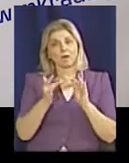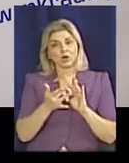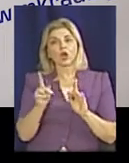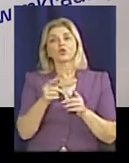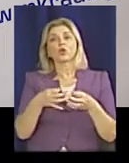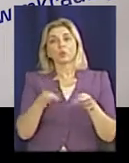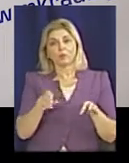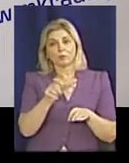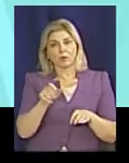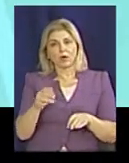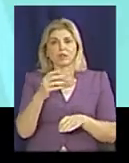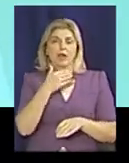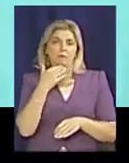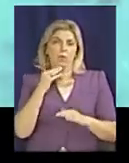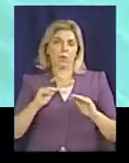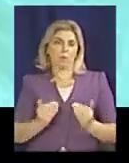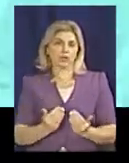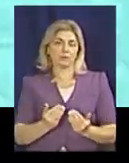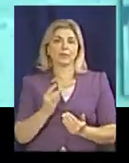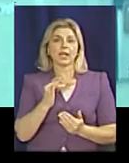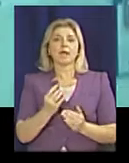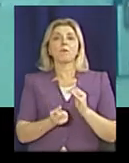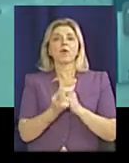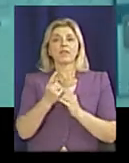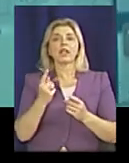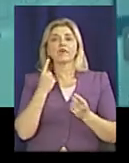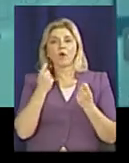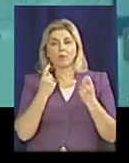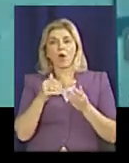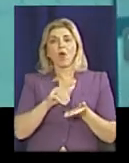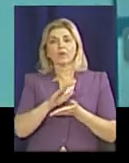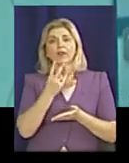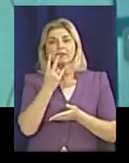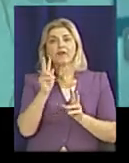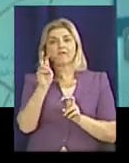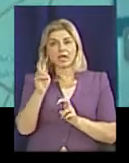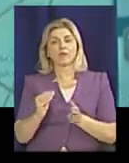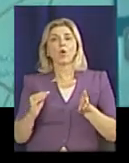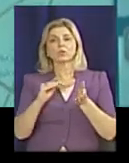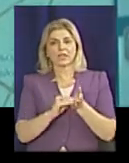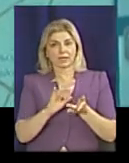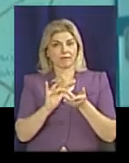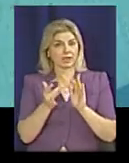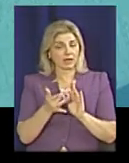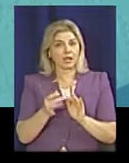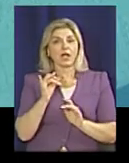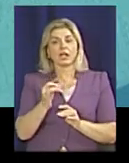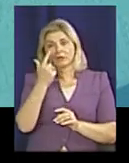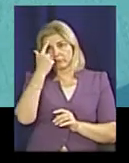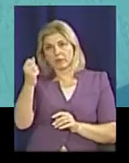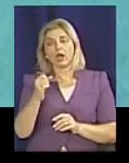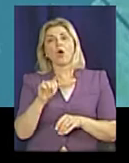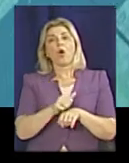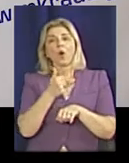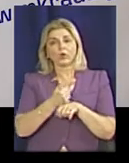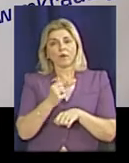городянам, набагато менше. З'явилися інформації про відмову двох фірм-перевізників встановлювати трекери. Цитували міського голову Олександра